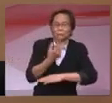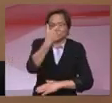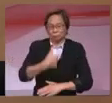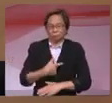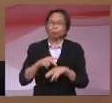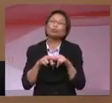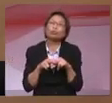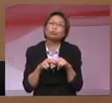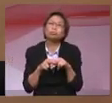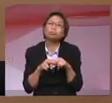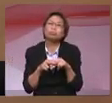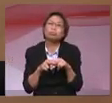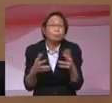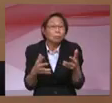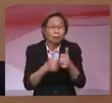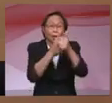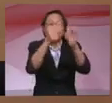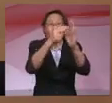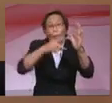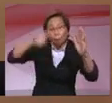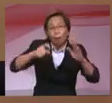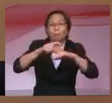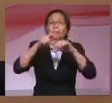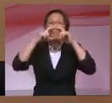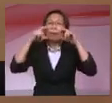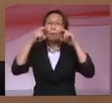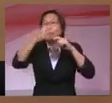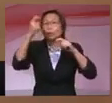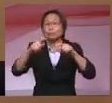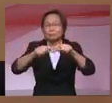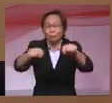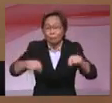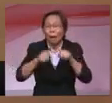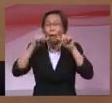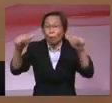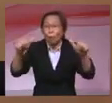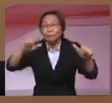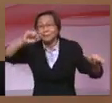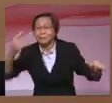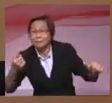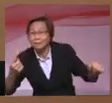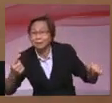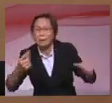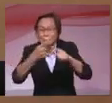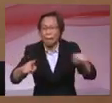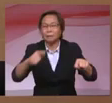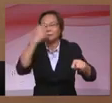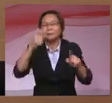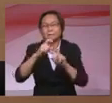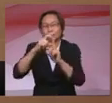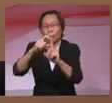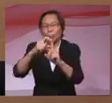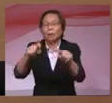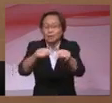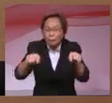pantai tu. Kalau ikutkan peraturan, wajib dipakai sebab tempat awam. Kalau kita kata tempat awam sahaja. Tetapi sebab itu disebutkan